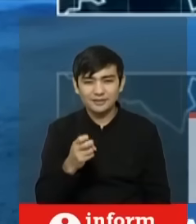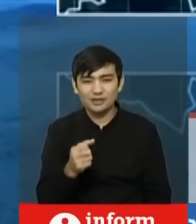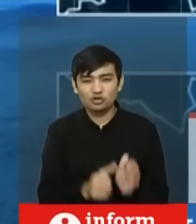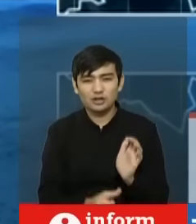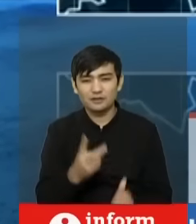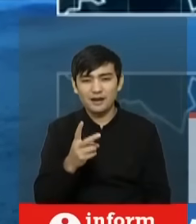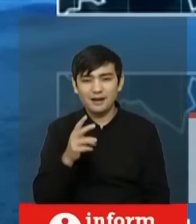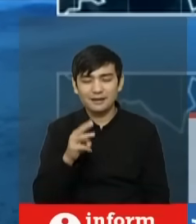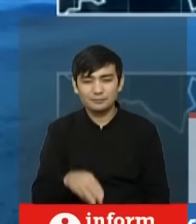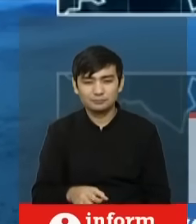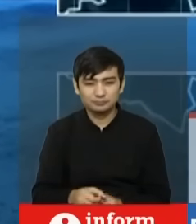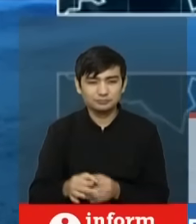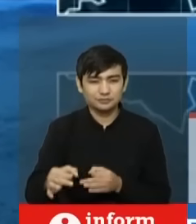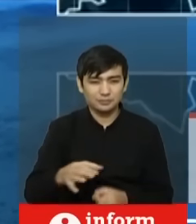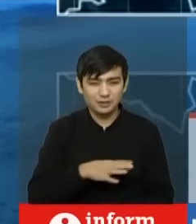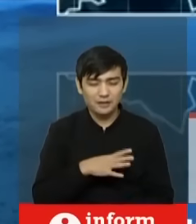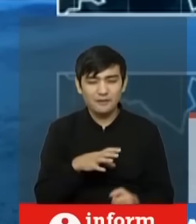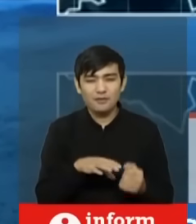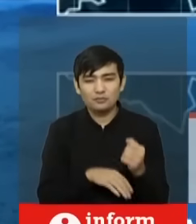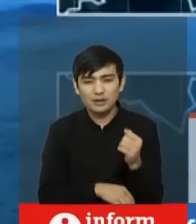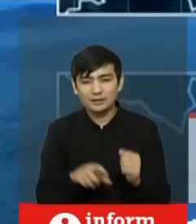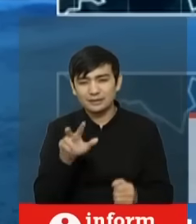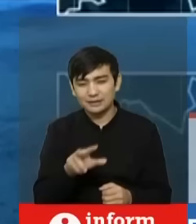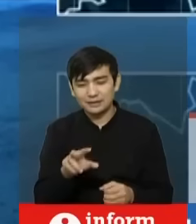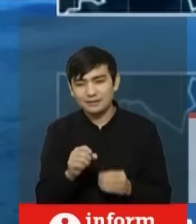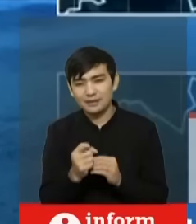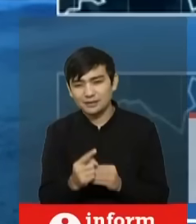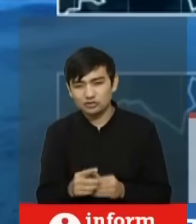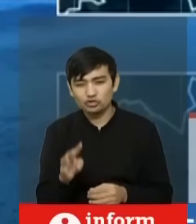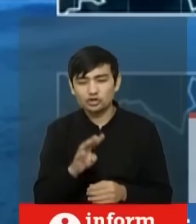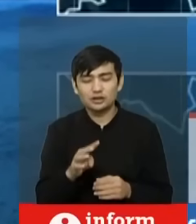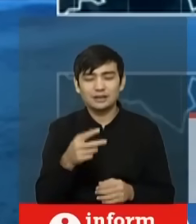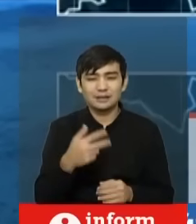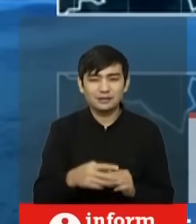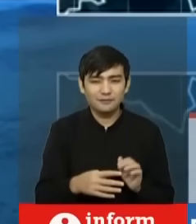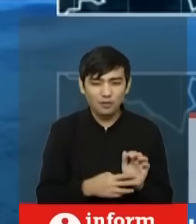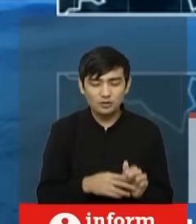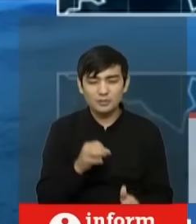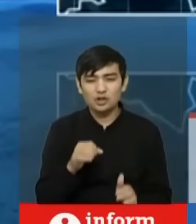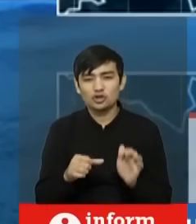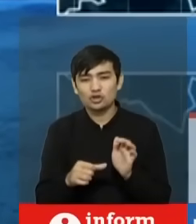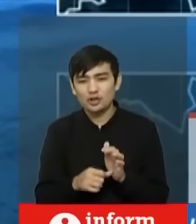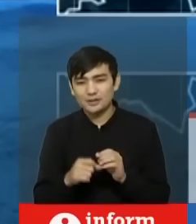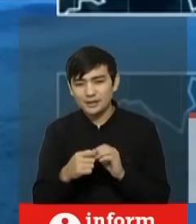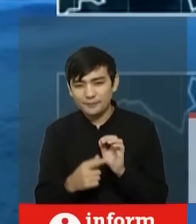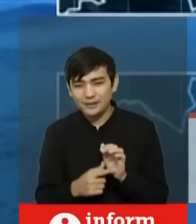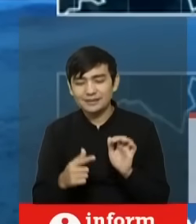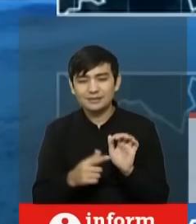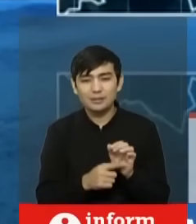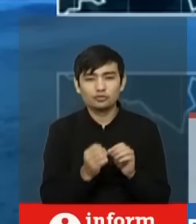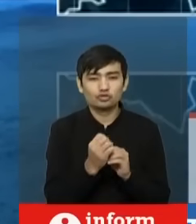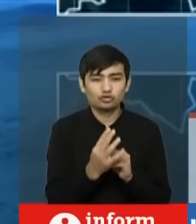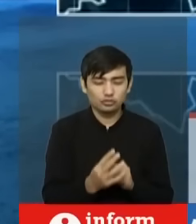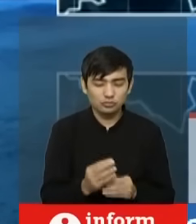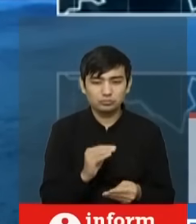шақырым жерде орналасқан. Сәл кейін сағат 3:11, 4:38, 6:17 және 7:14